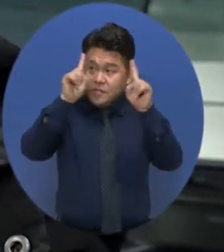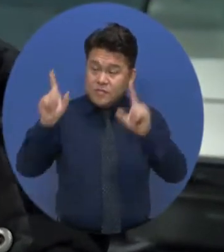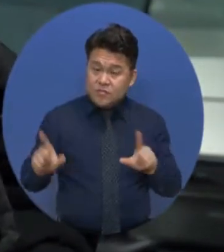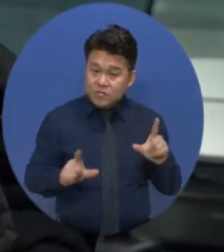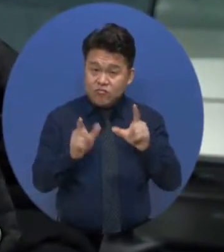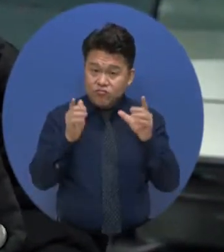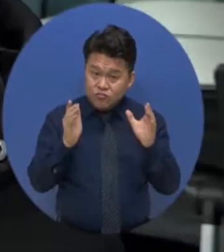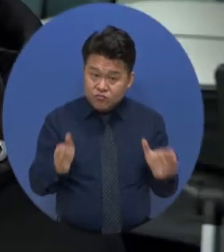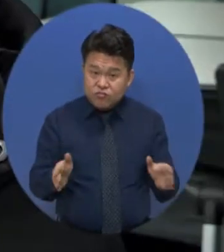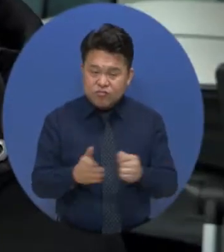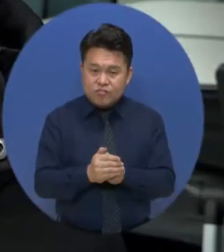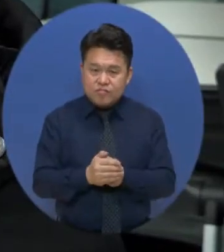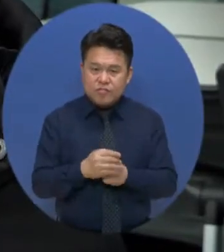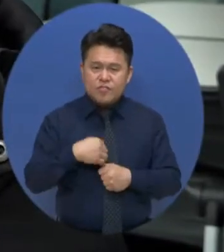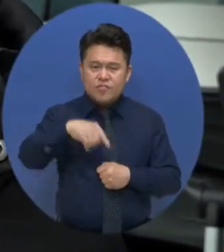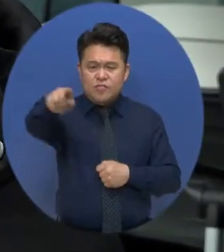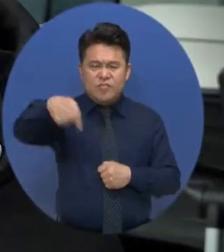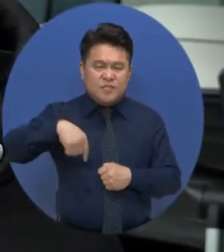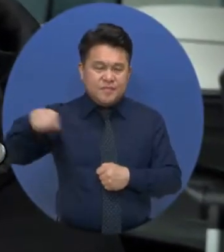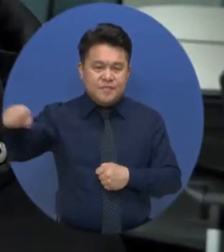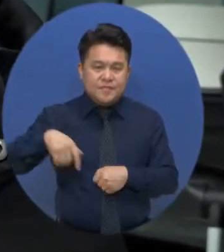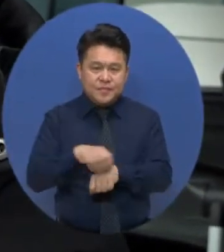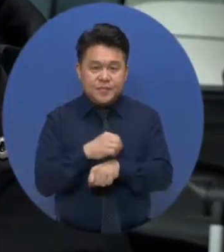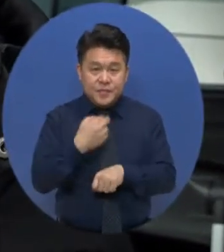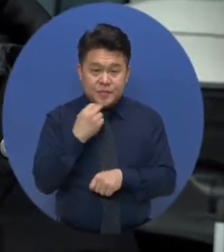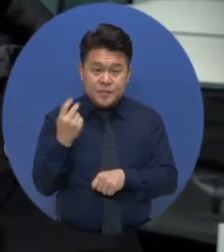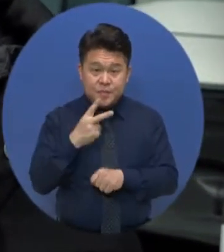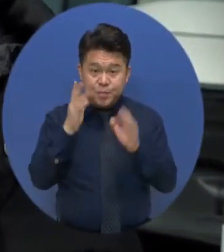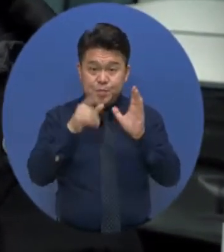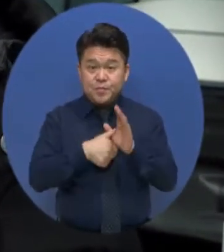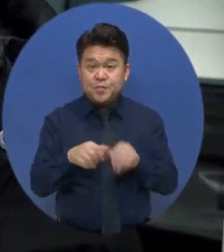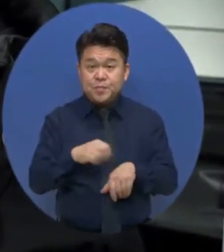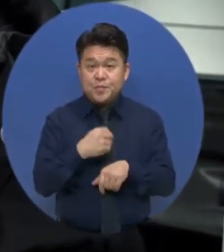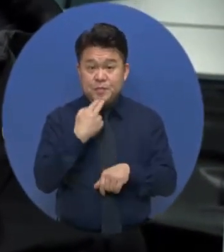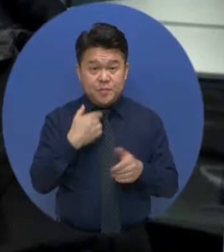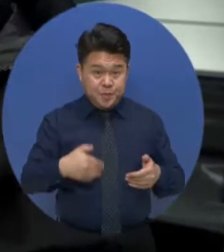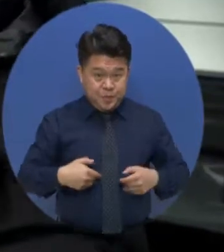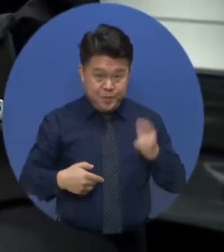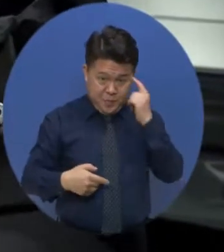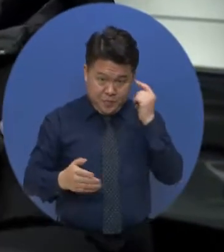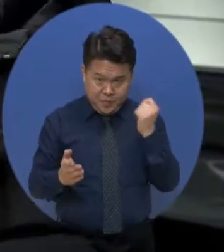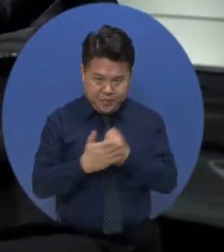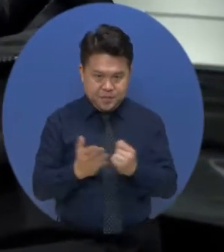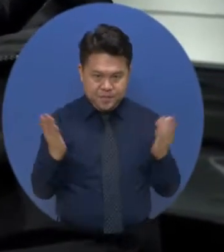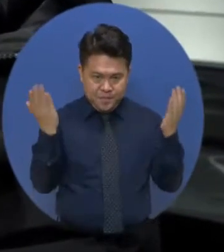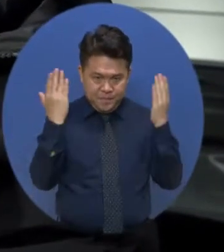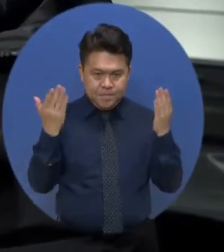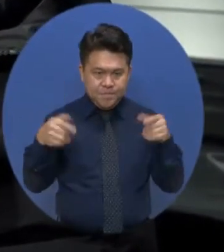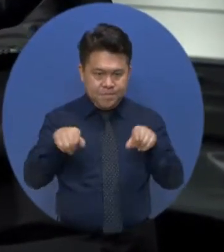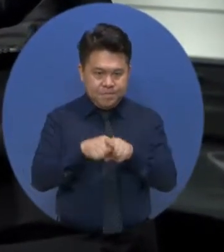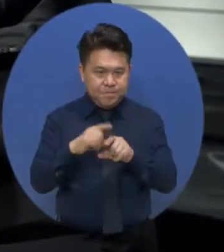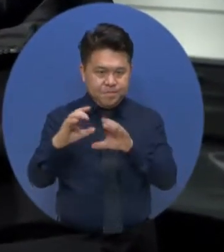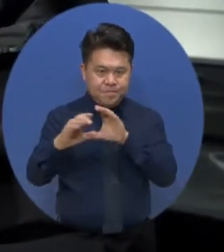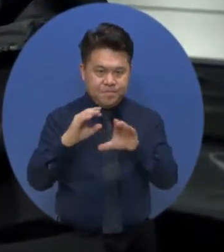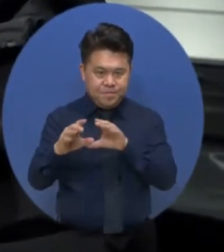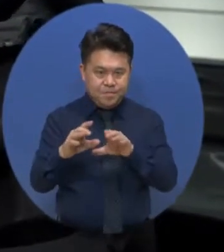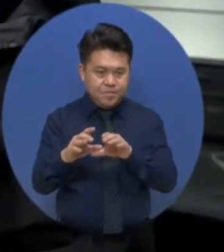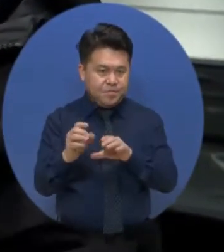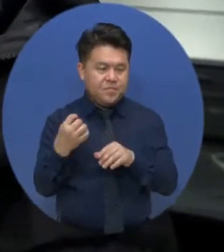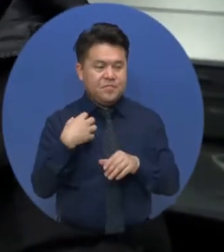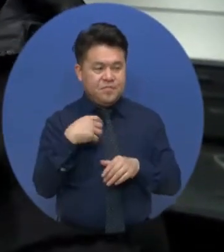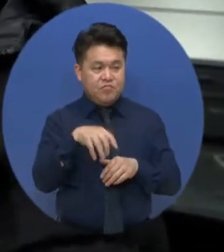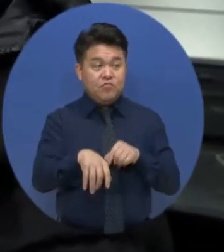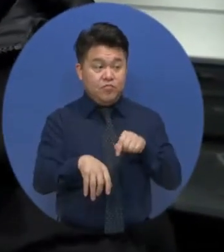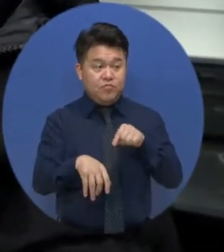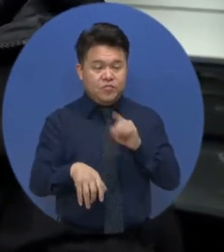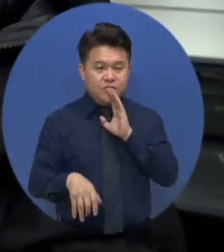대학생활을 하는데 우리도 이동하는데 불편하지 않고 학습하는데도 불편하지 않아야 된다 해서 학교와 함께 소통하는 소통